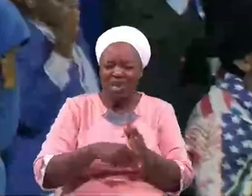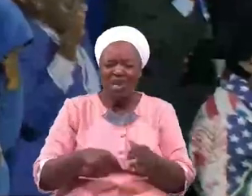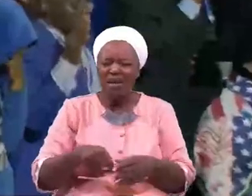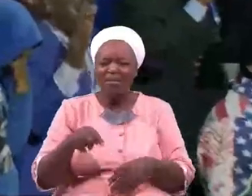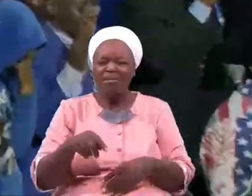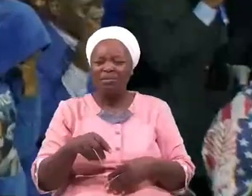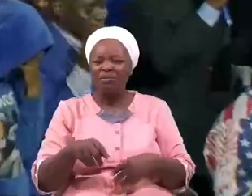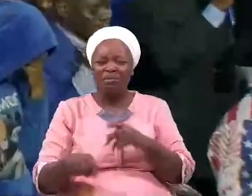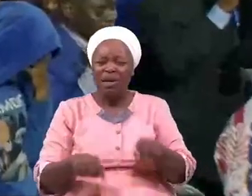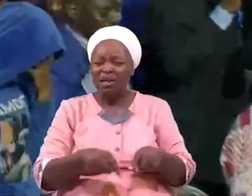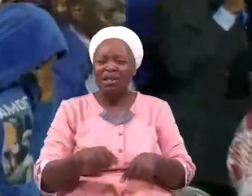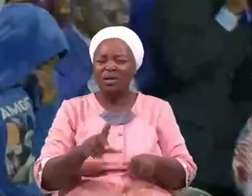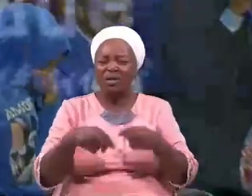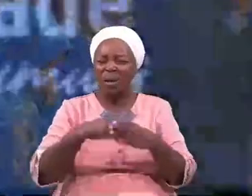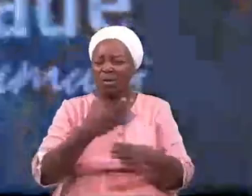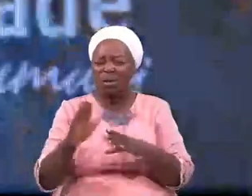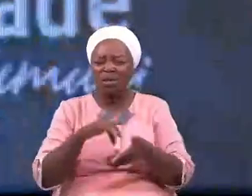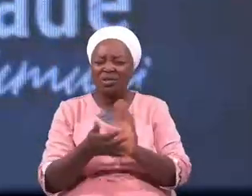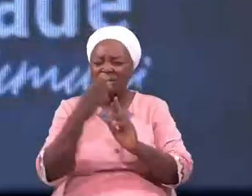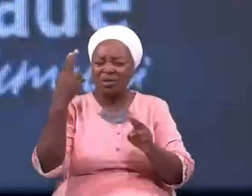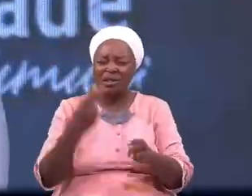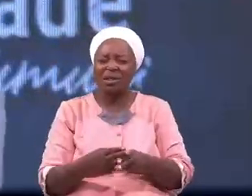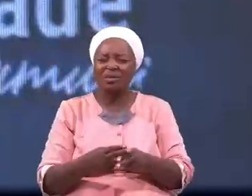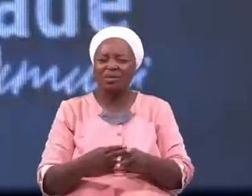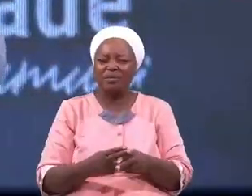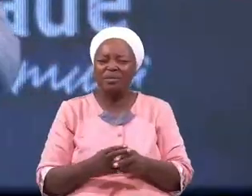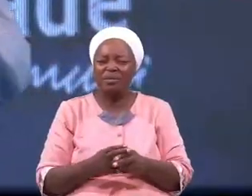Que la paralysie soit ôtée au nom de Jésus.